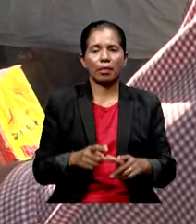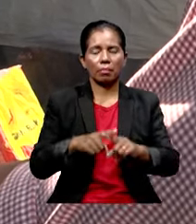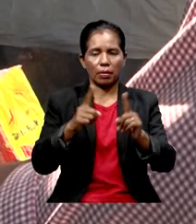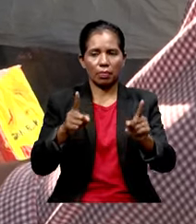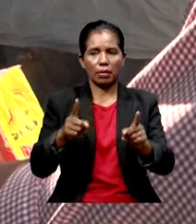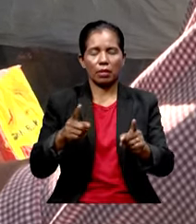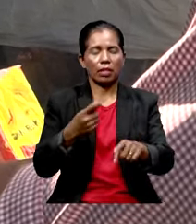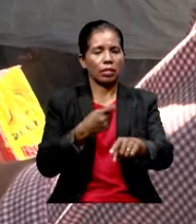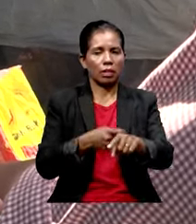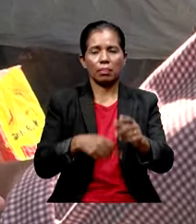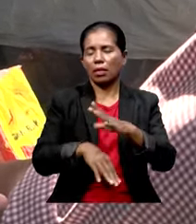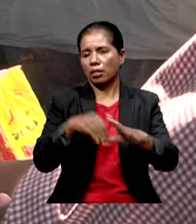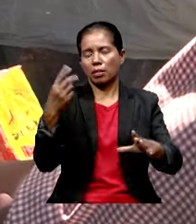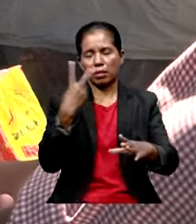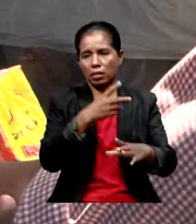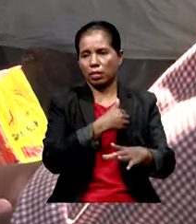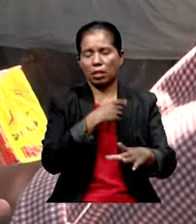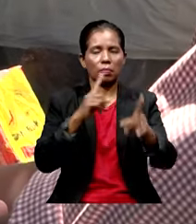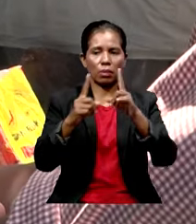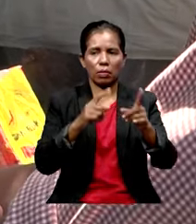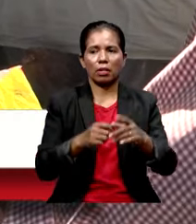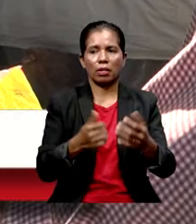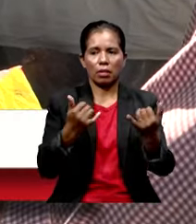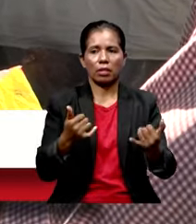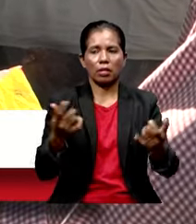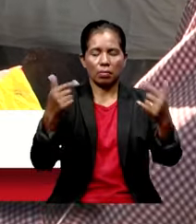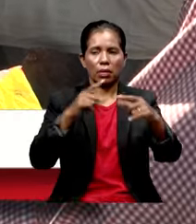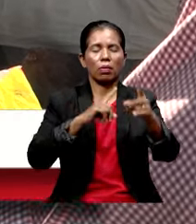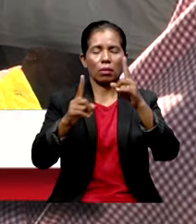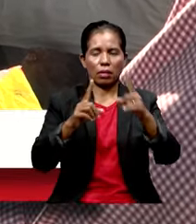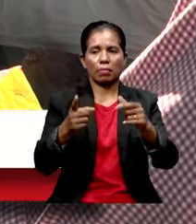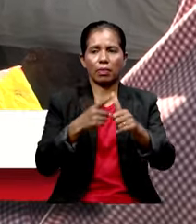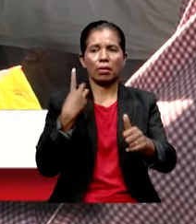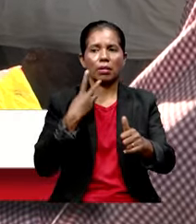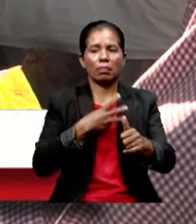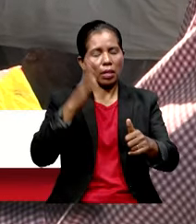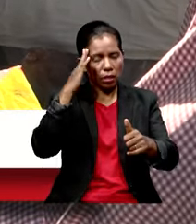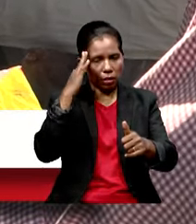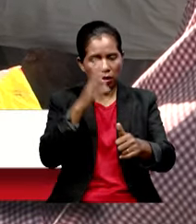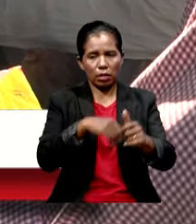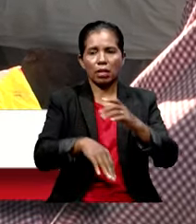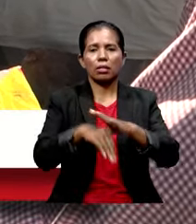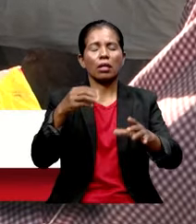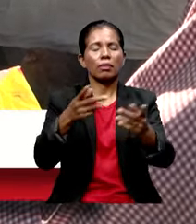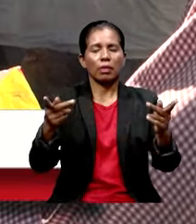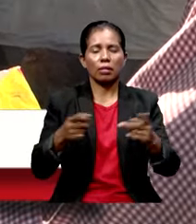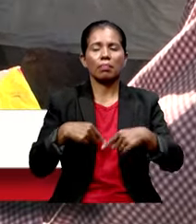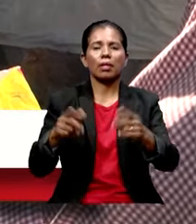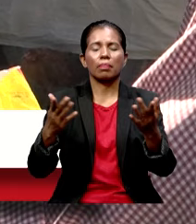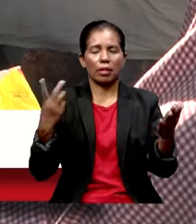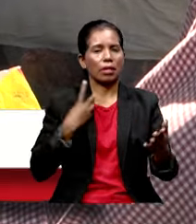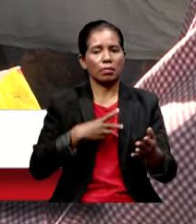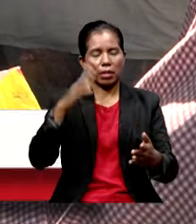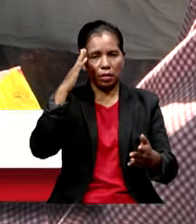ato tempo saimo sare sidok mai sira mai kwalia la la yansa ne ato mai kwalia uluk parame o sate ne para ato sai fati ne bae ne bene ame hate